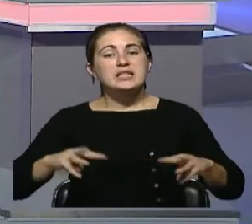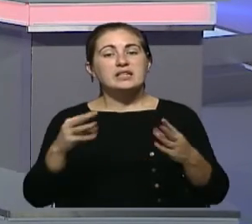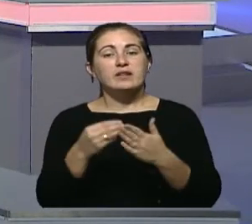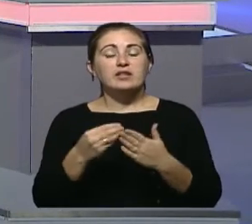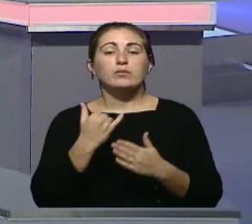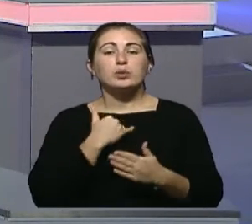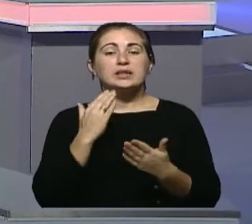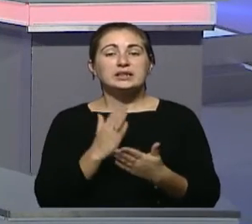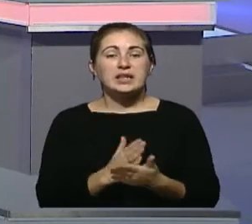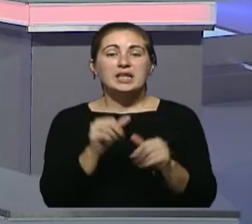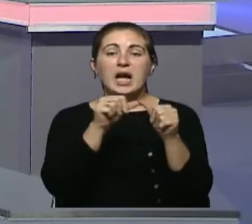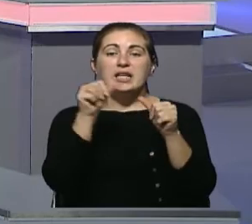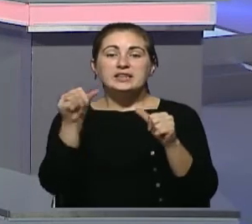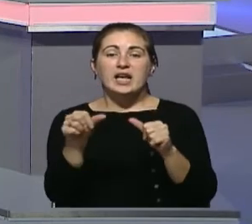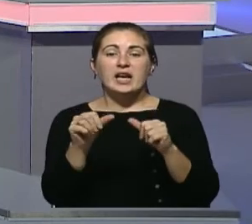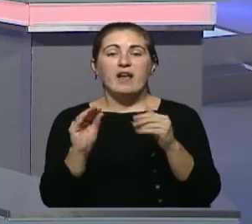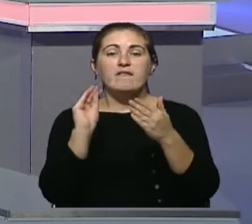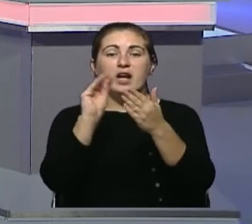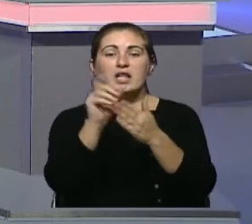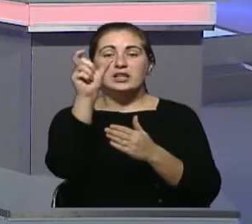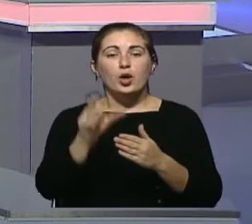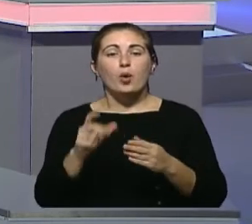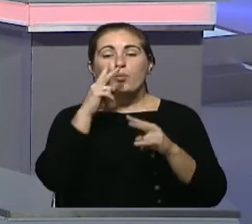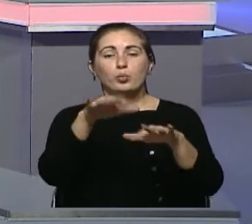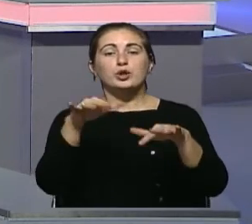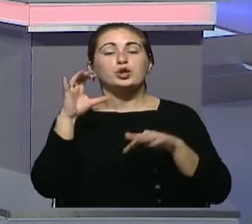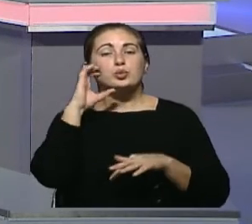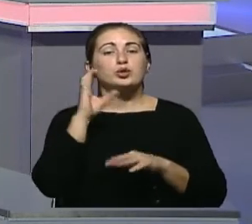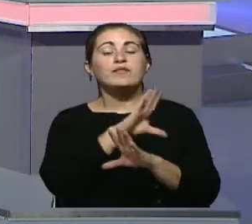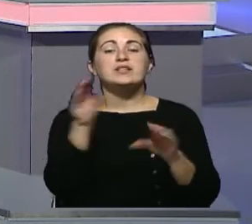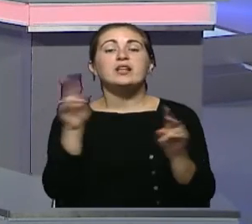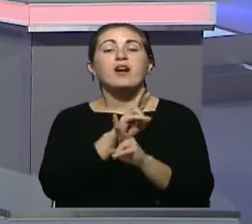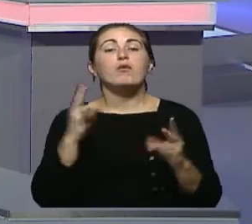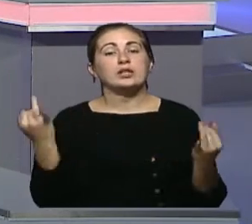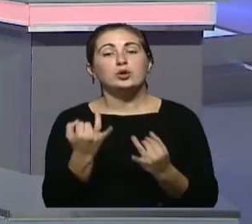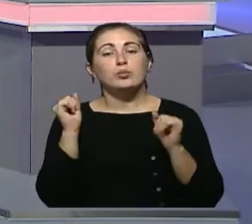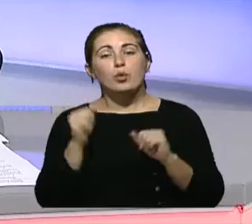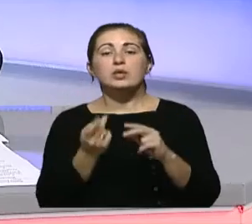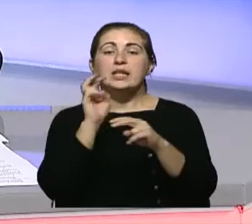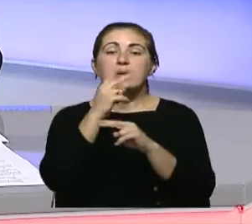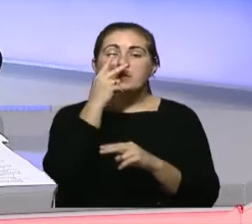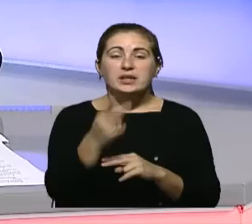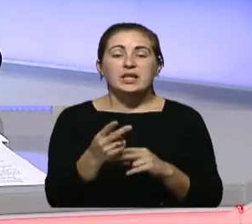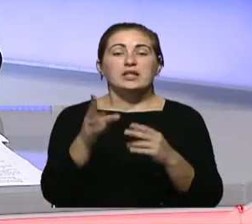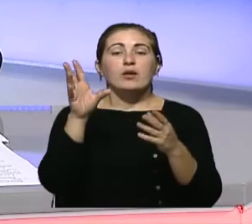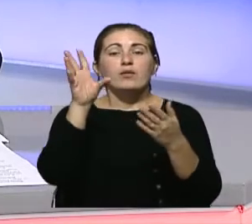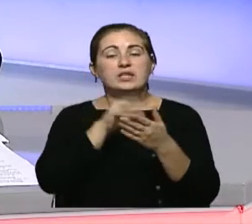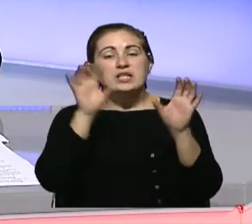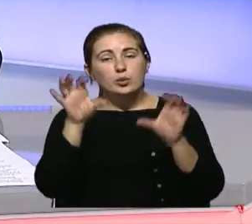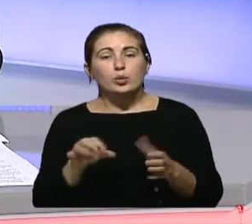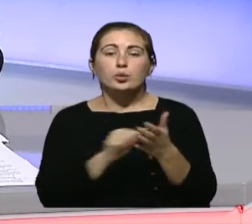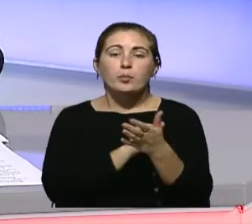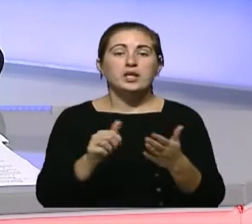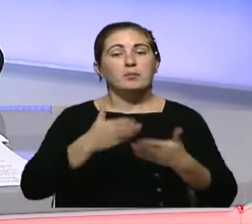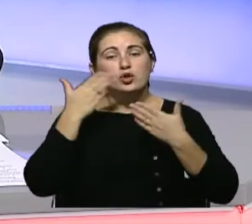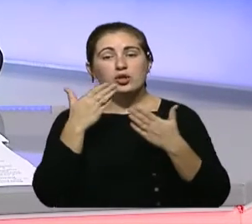нас есть прямо отдельная там вкладка «Публичные слушания». Всех, кого интересует, они могут зайти, увидеть там закон, увидеть там все-все документы, почитать.